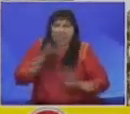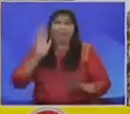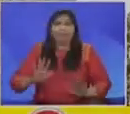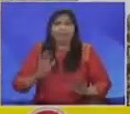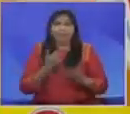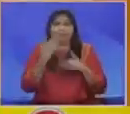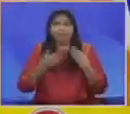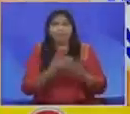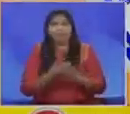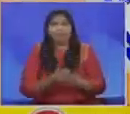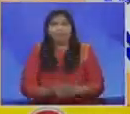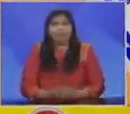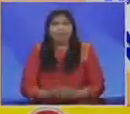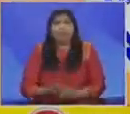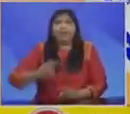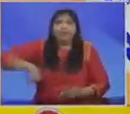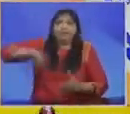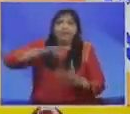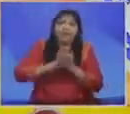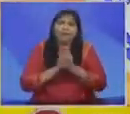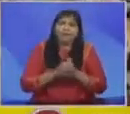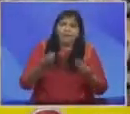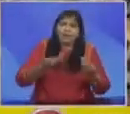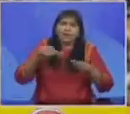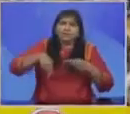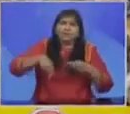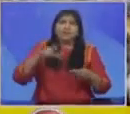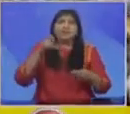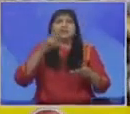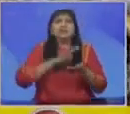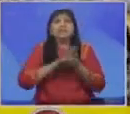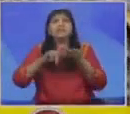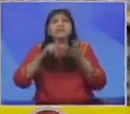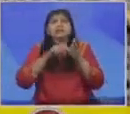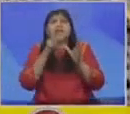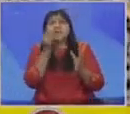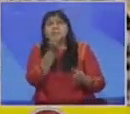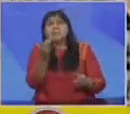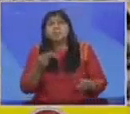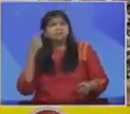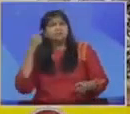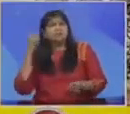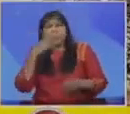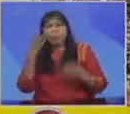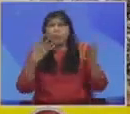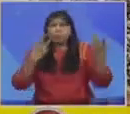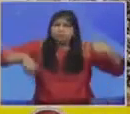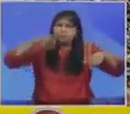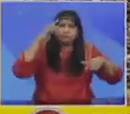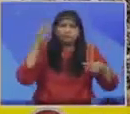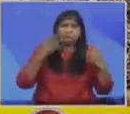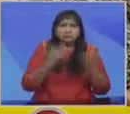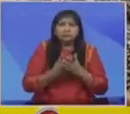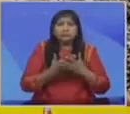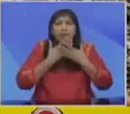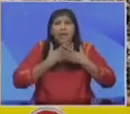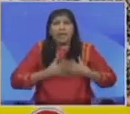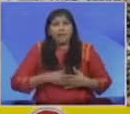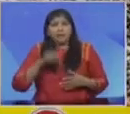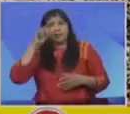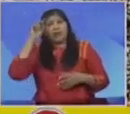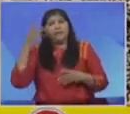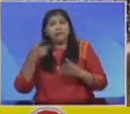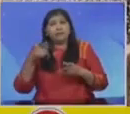हैं। साथियों, आजकल चिया सीड्स का नाम आप लोग बहुत सुनते होंगे। हेल्थ अवेयरनेस से